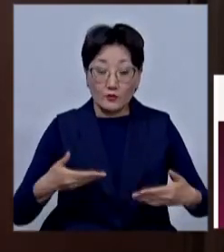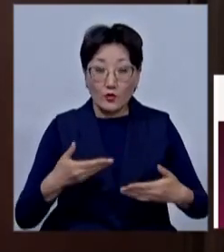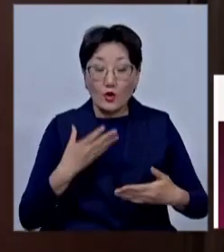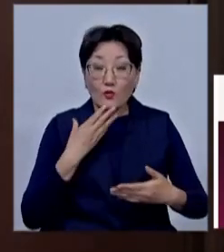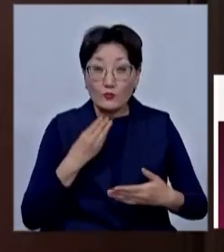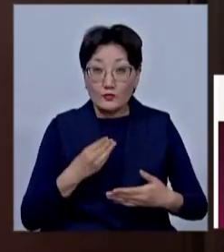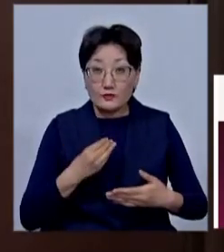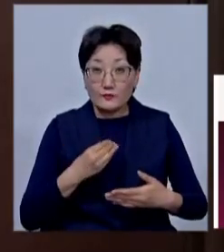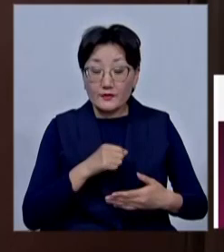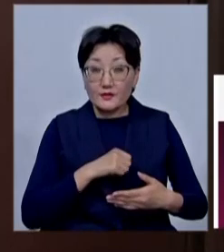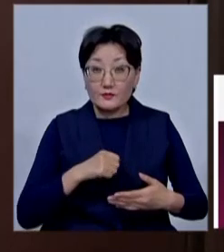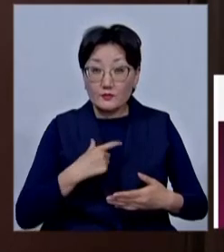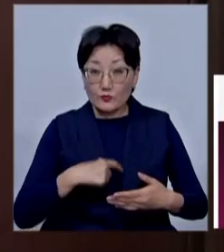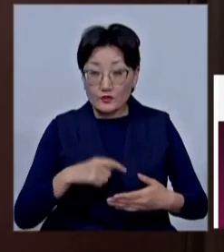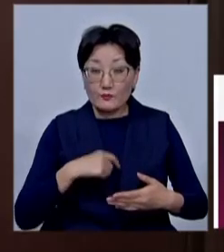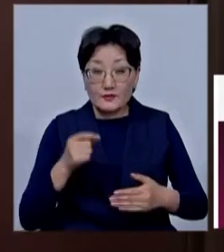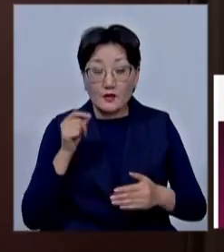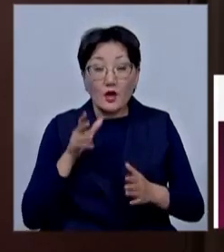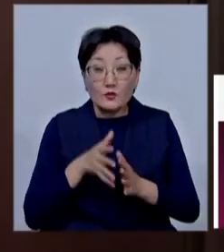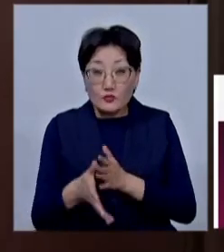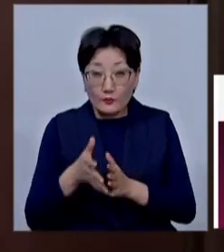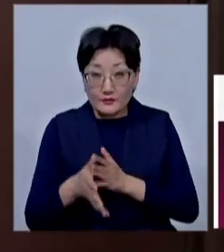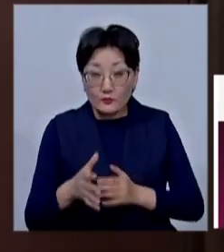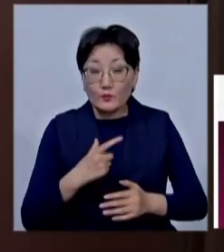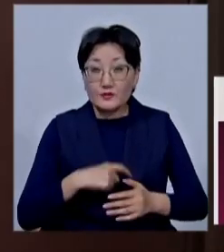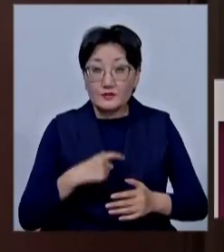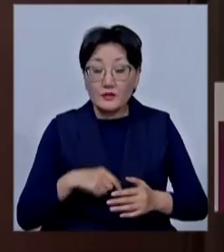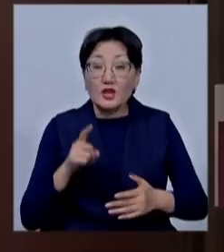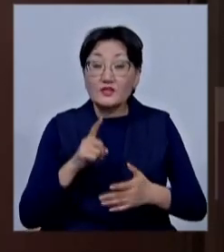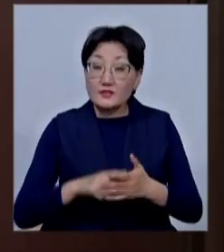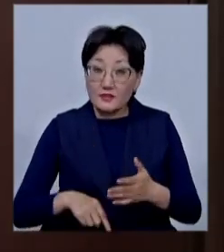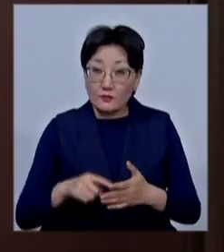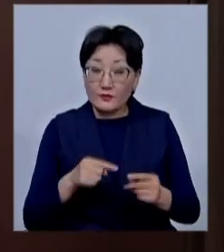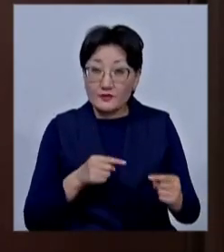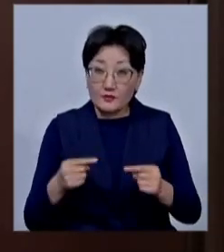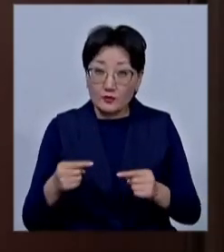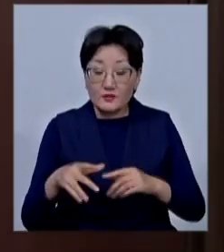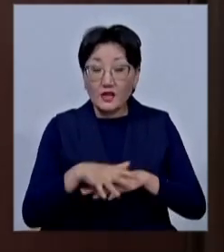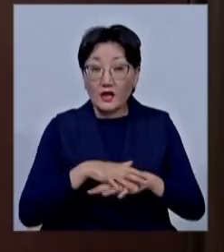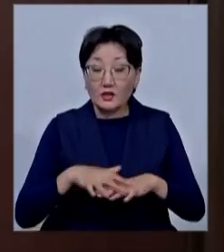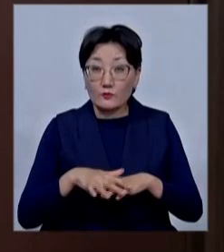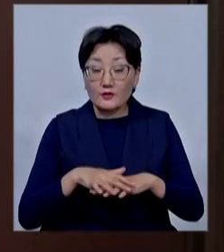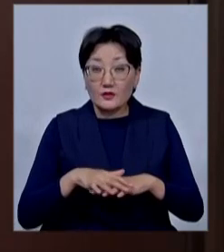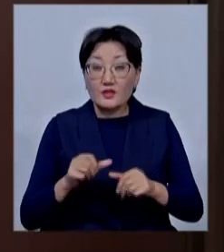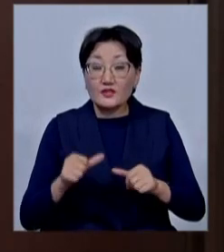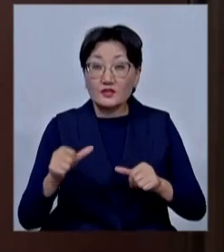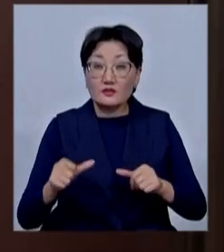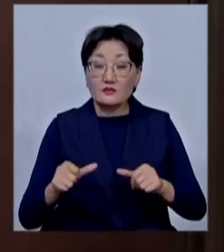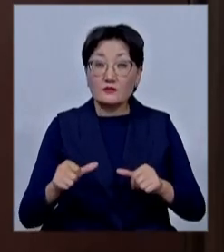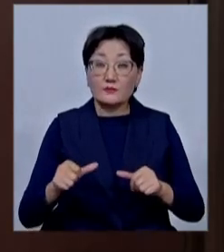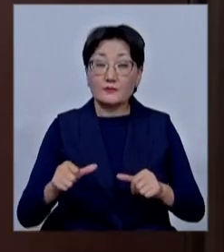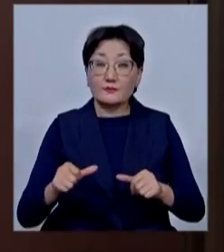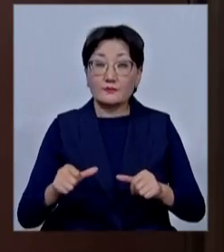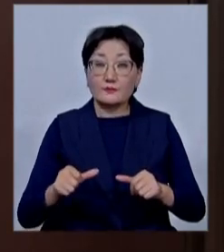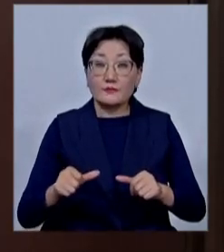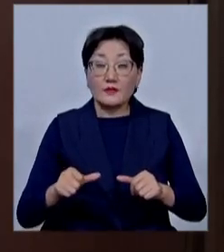өзімізді өзіміз тануға, өзімізге, өзіміздің сенімімізге, біздің халқымыздың ерекше